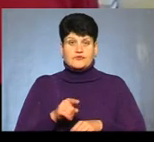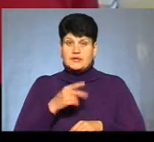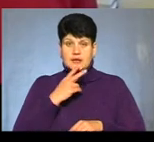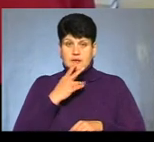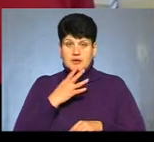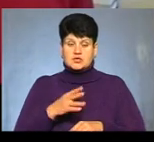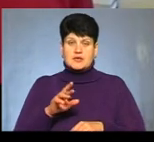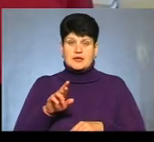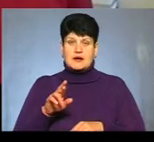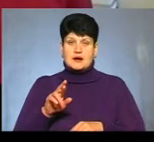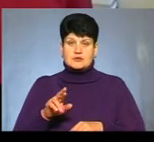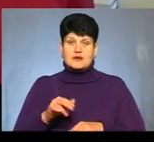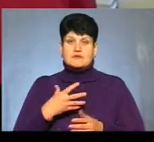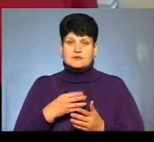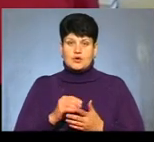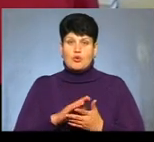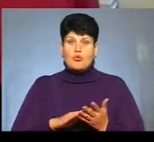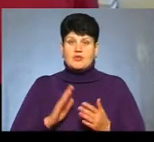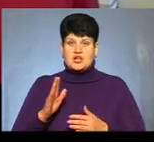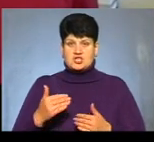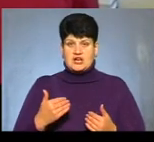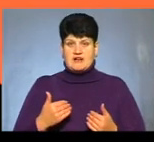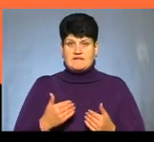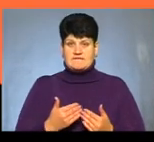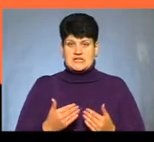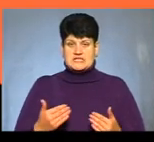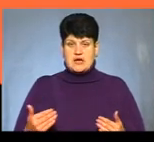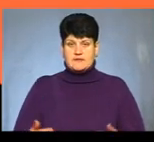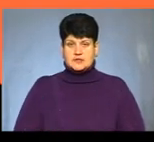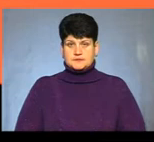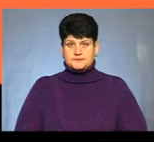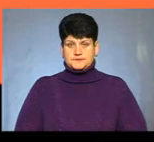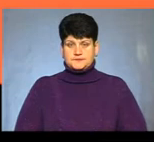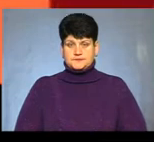вирішальним, що вони не бачили Ярослава у своїх подальших виставах.